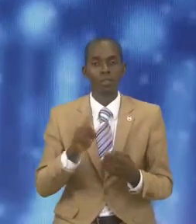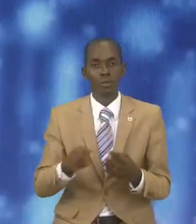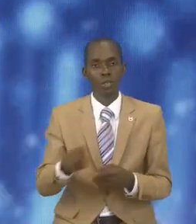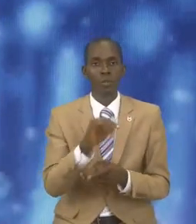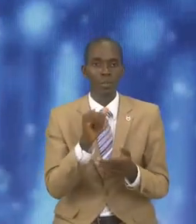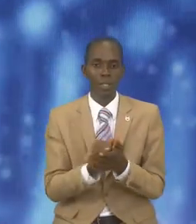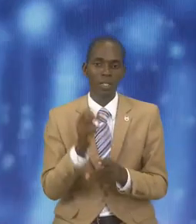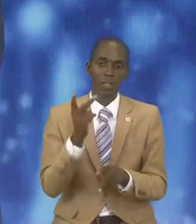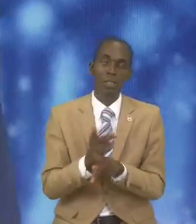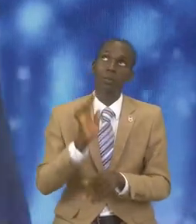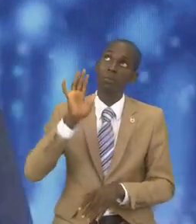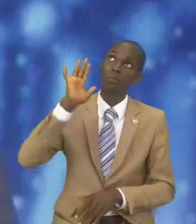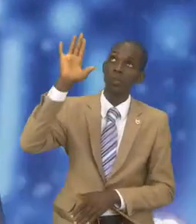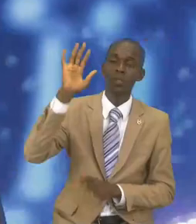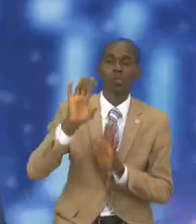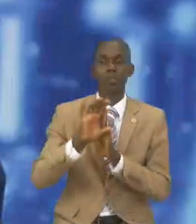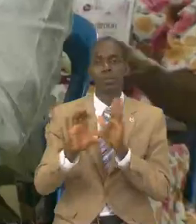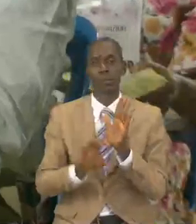tes commandements.